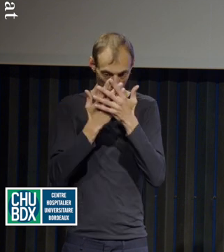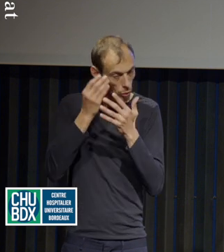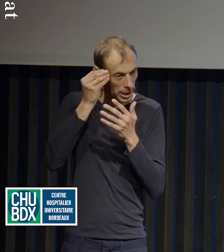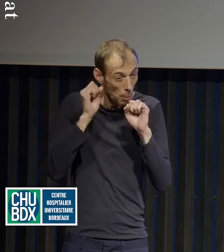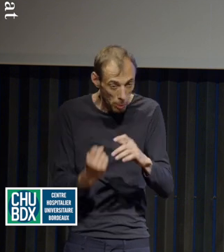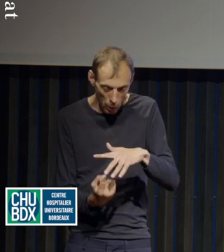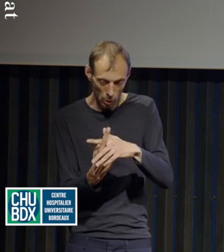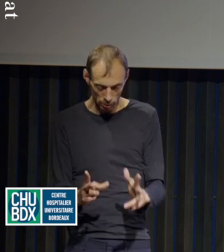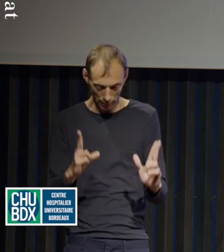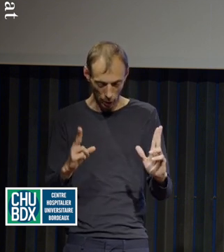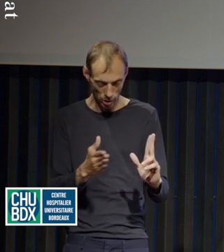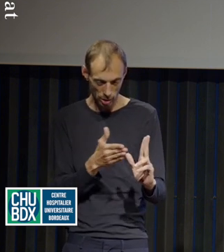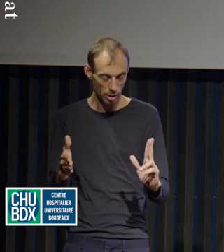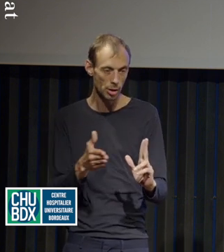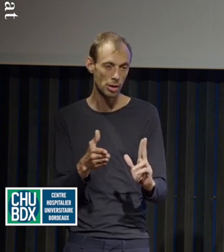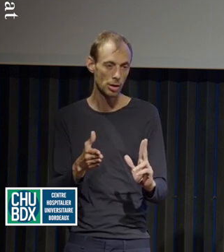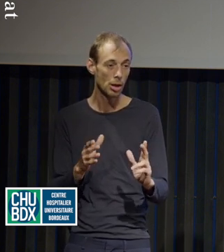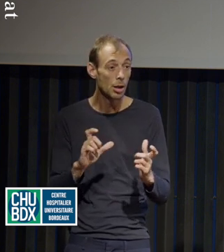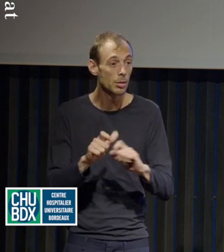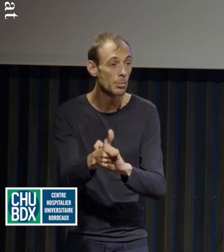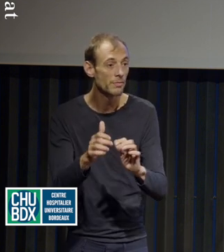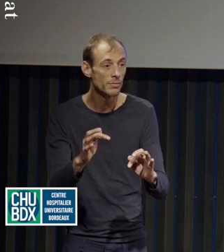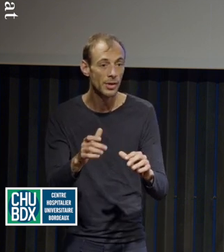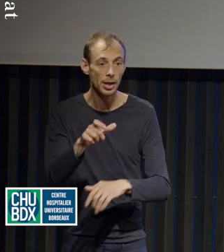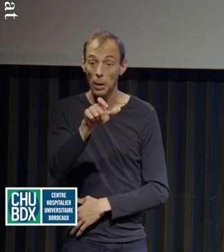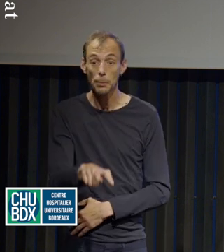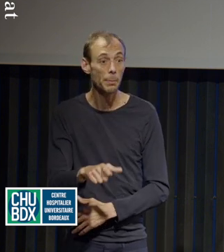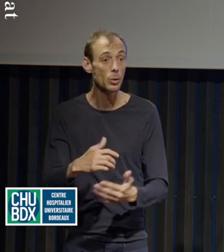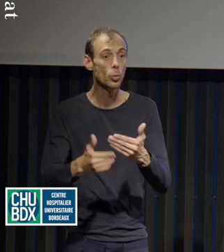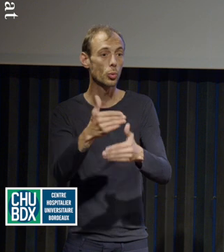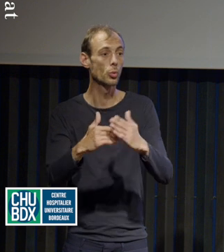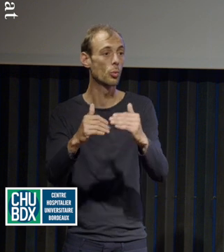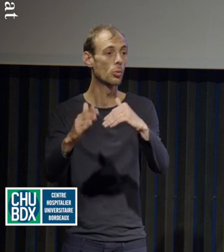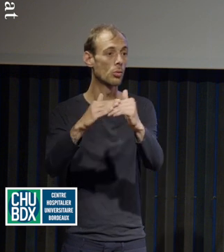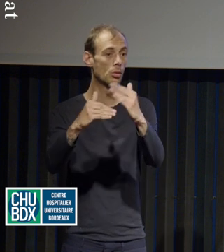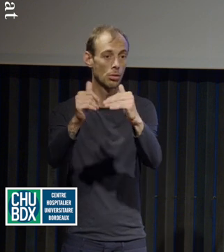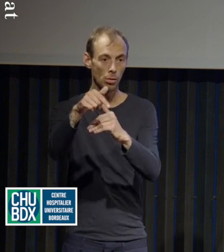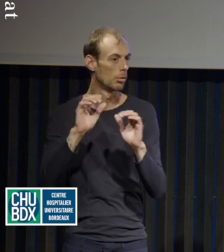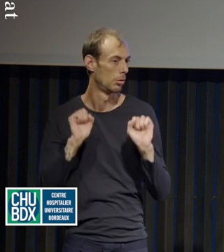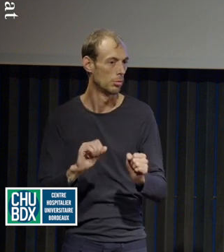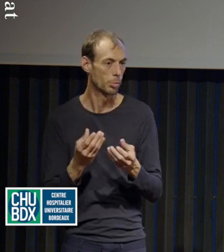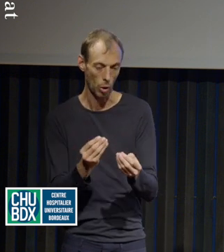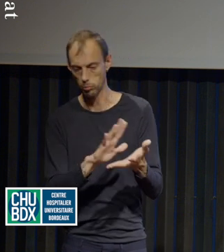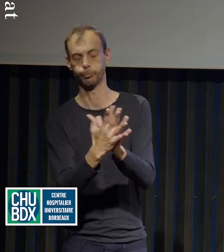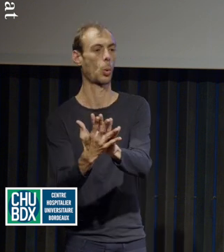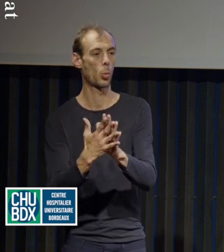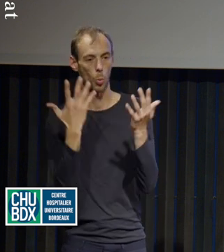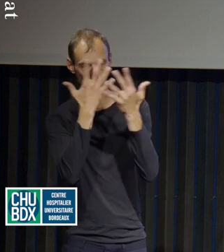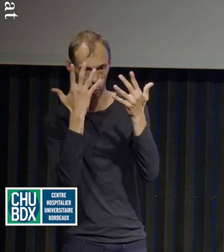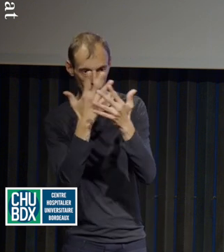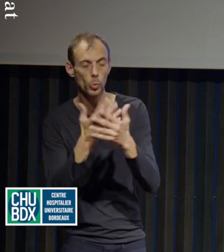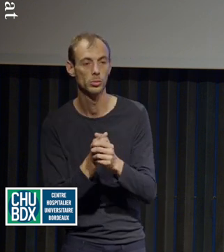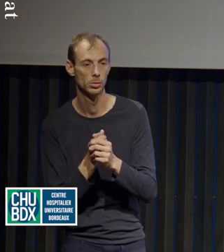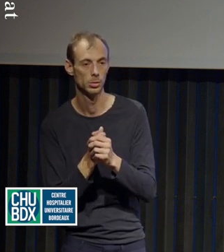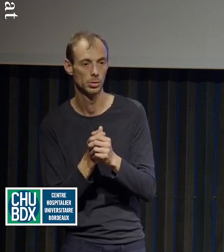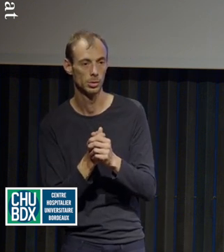particulièrement impacter le développement d'une personne et qui peut potentiellement, au fil de son évolution, avoir un retentissement qui va